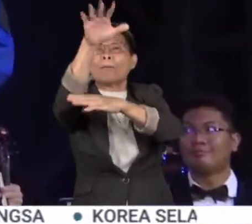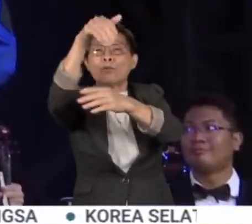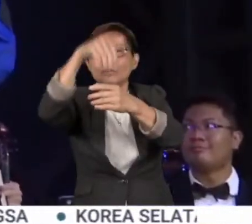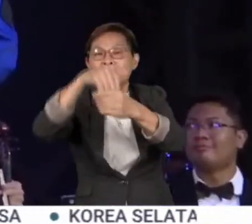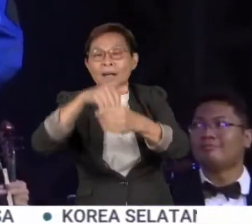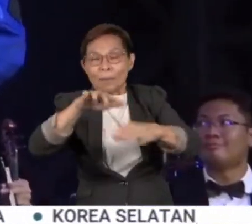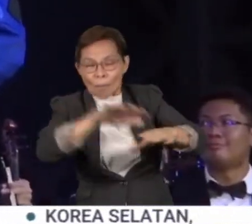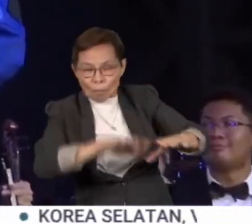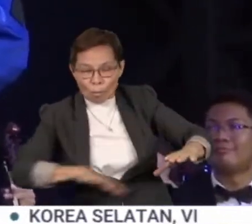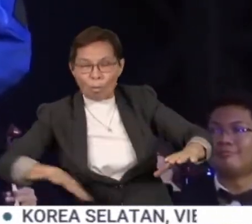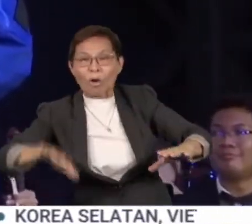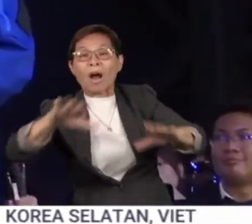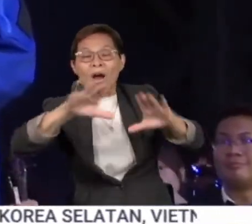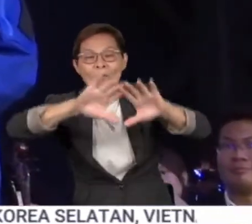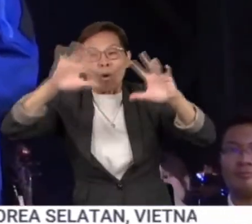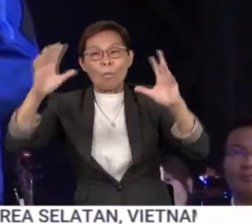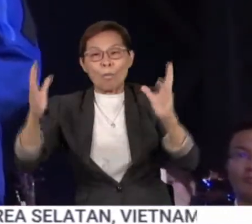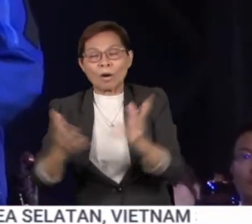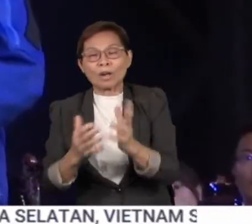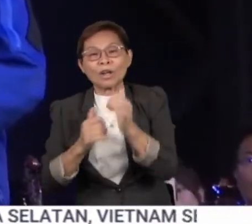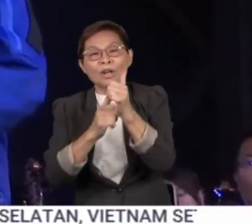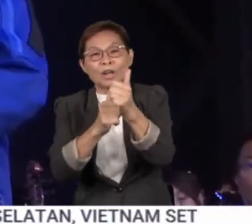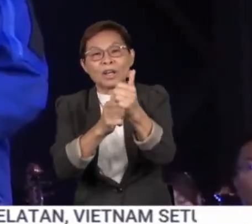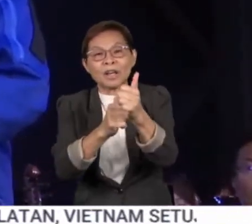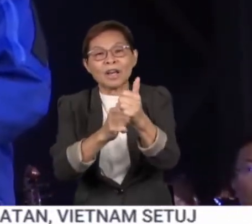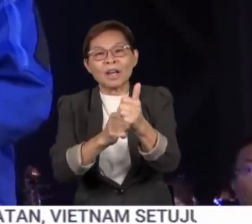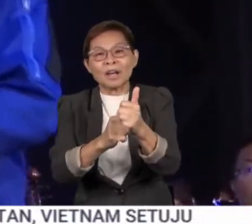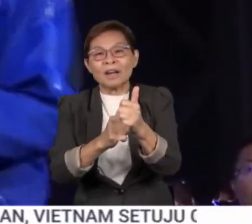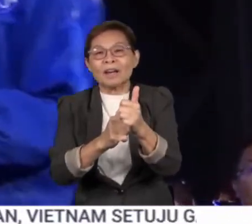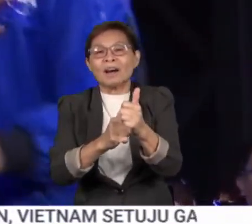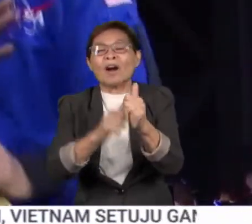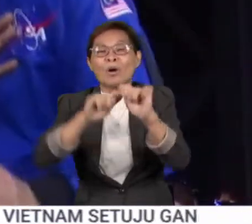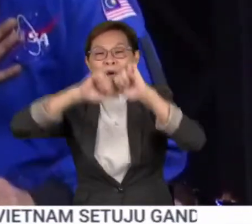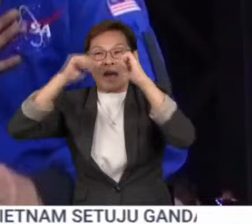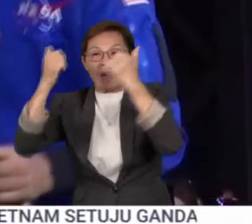pada permukaan sfera mengikut gambaran terperinci oleh